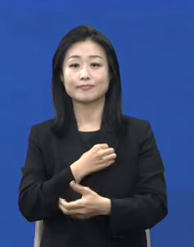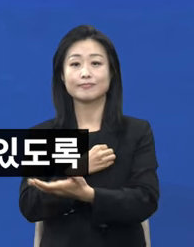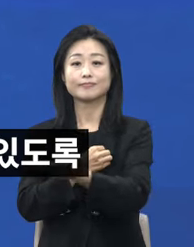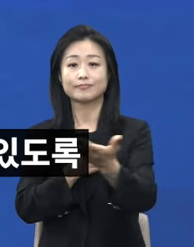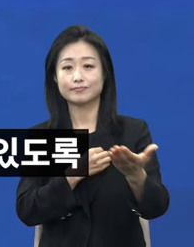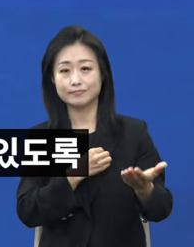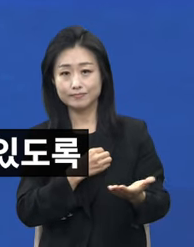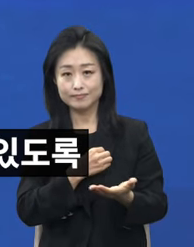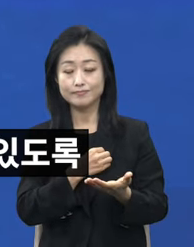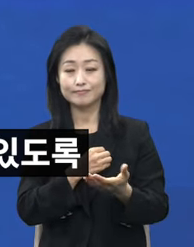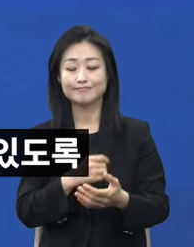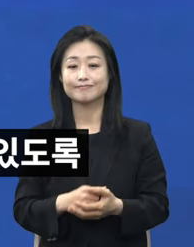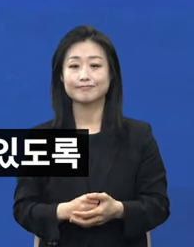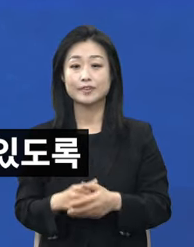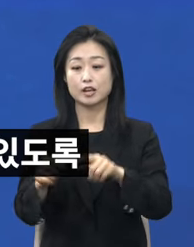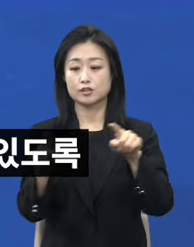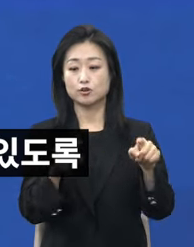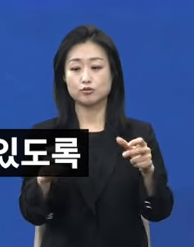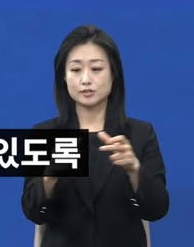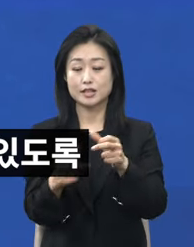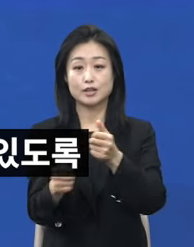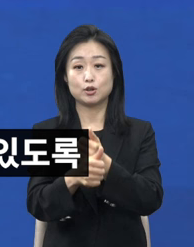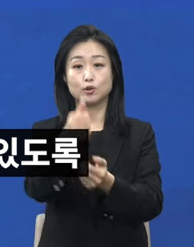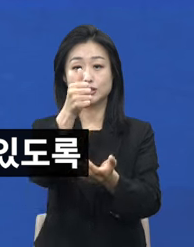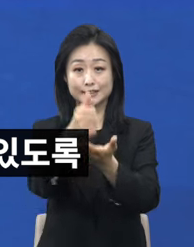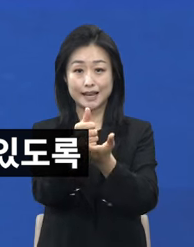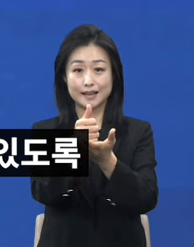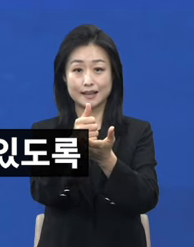여러분, 차기 전국장애인위원장은